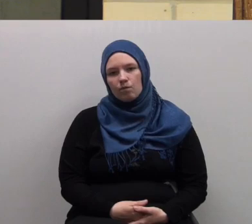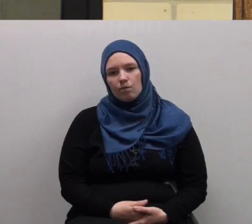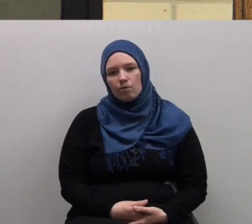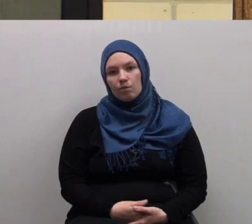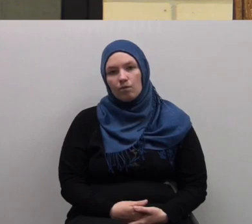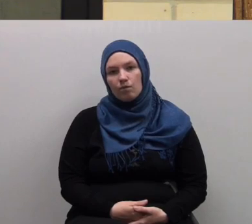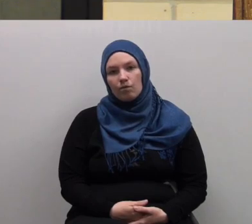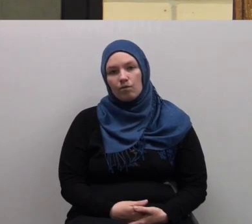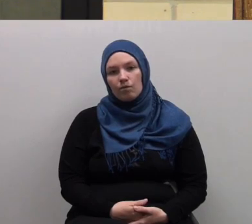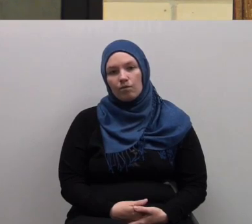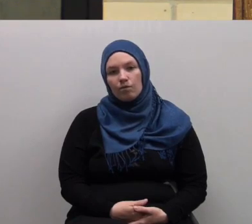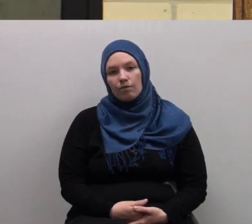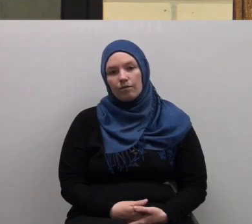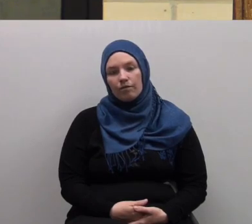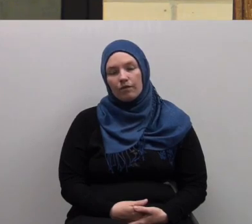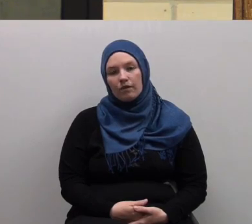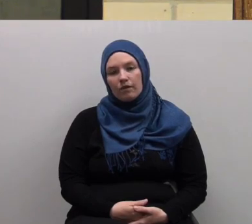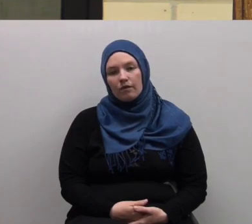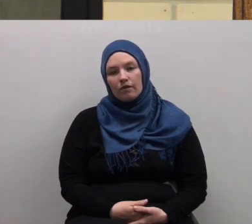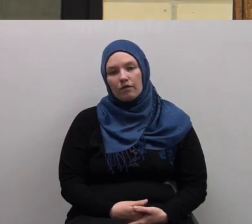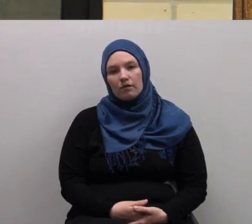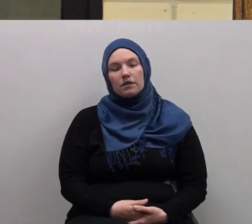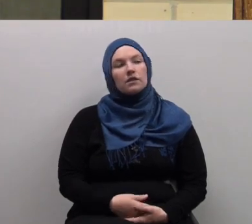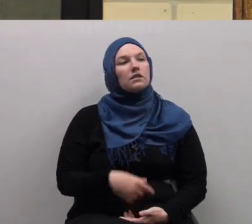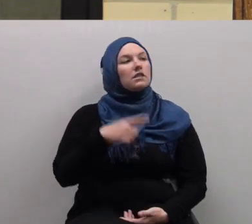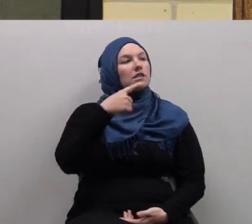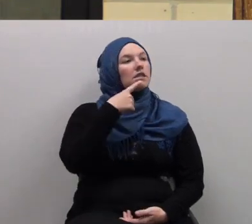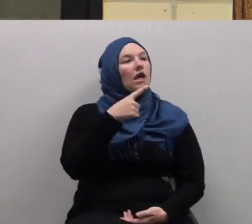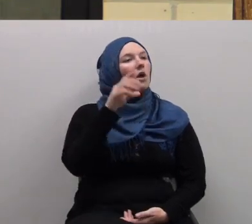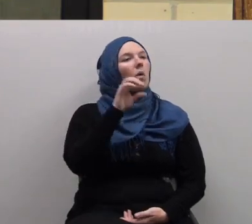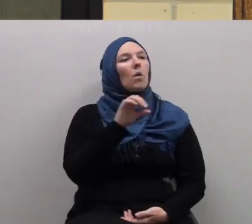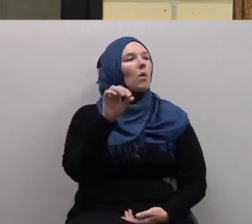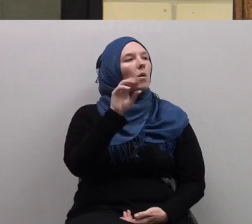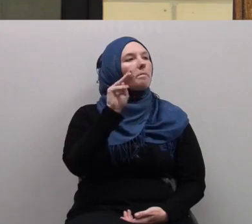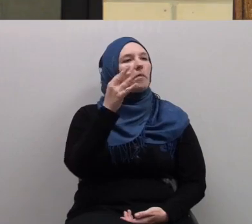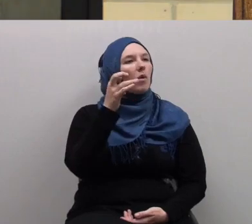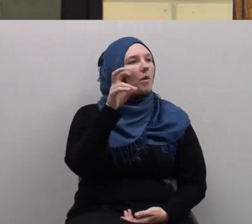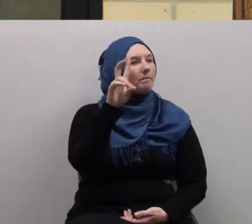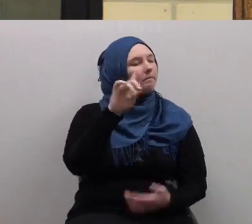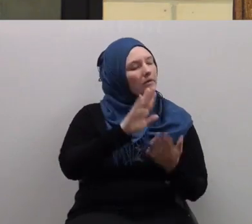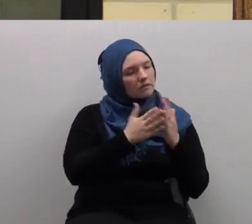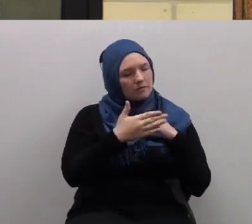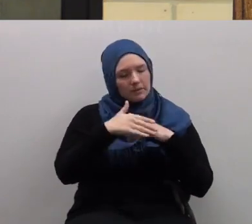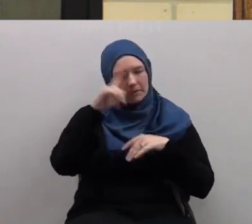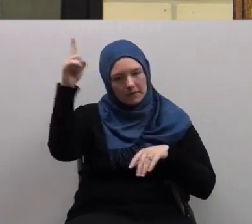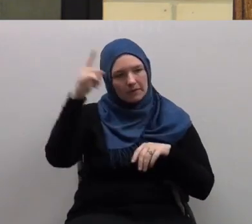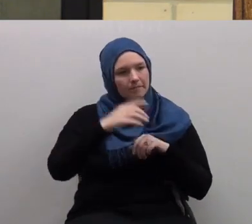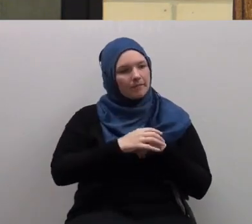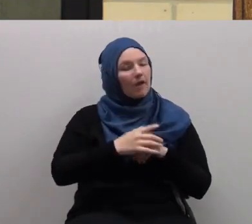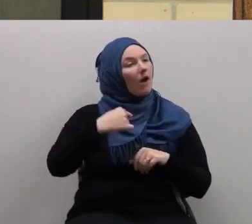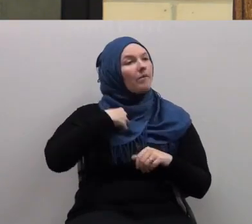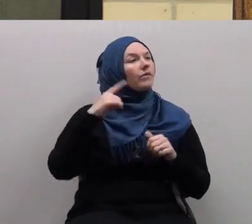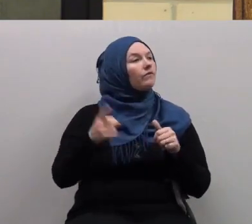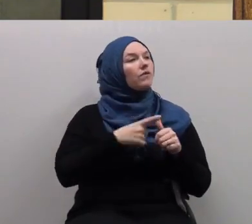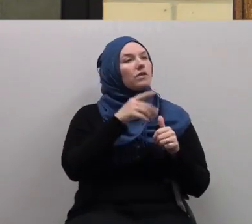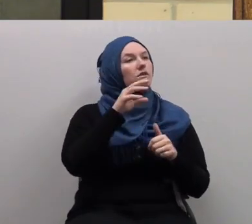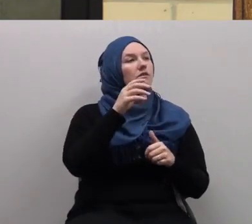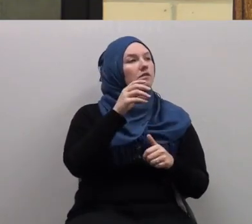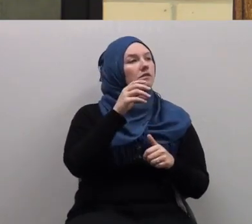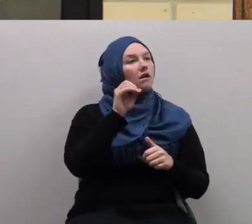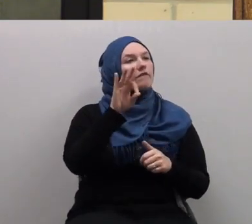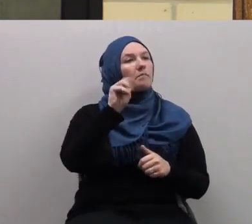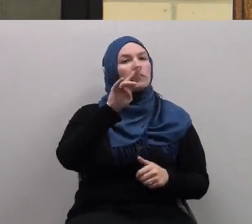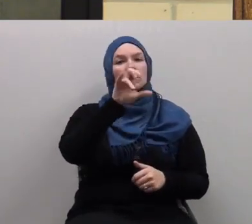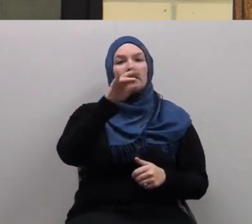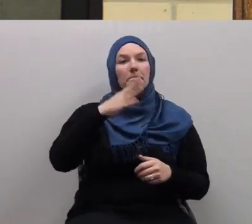الْمُسْلِمِينَ. And I am the first of Muslims. Say, O Muhammad, صلى الله عليه وسلم, that my prayer,